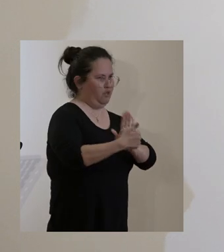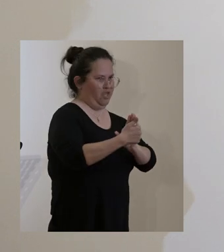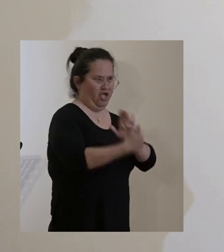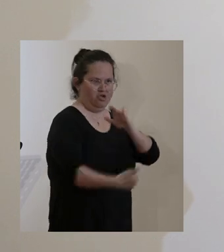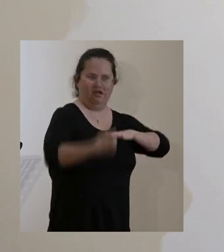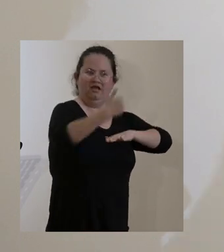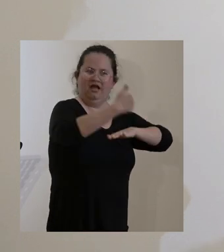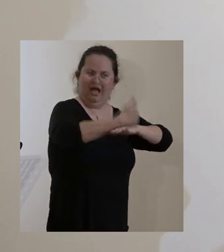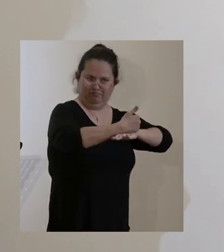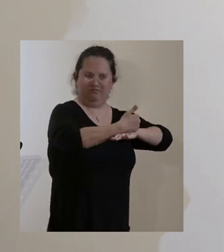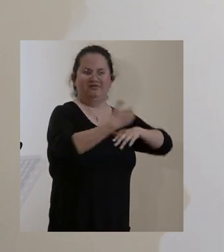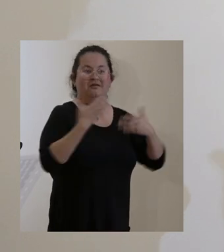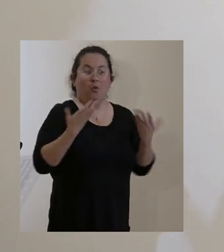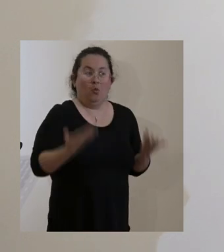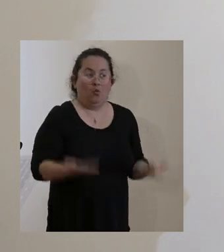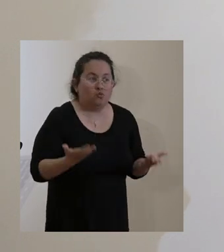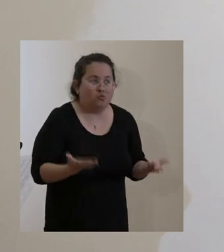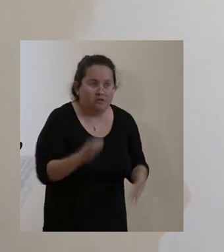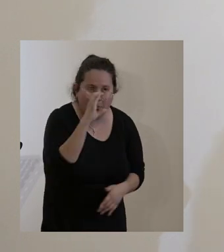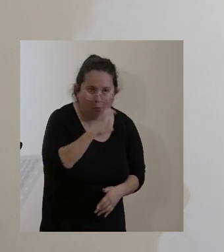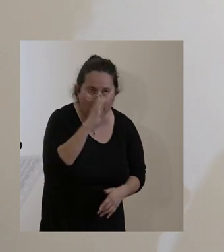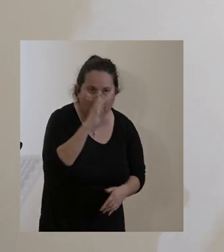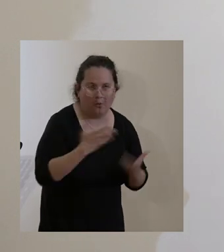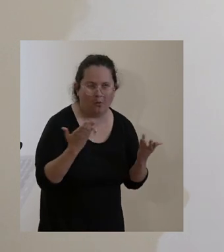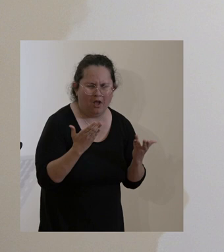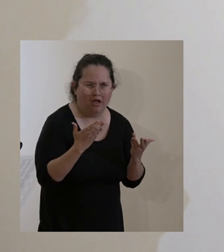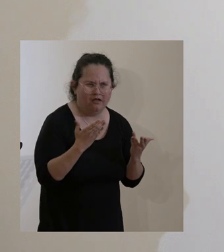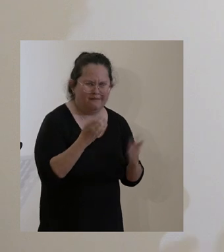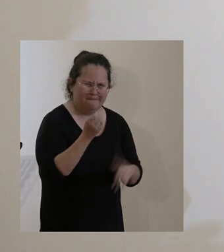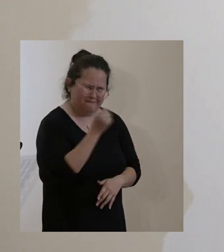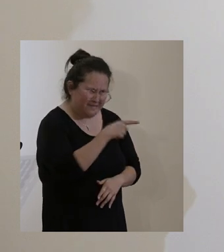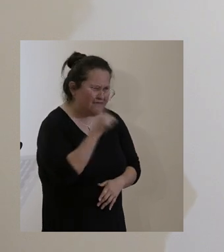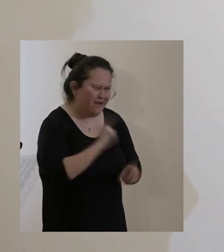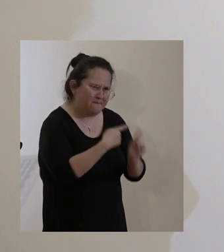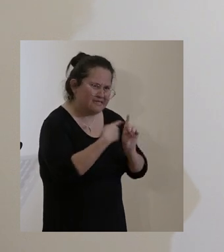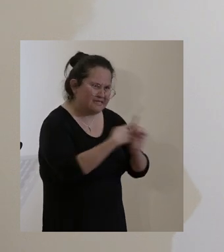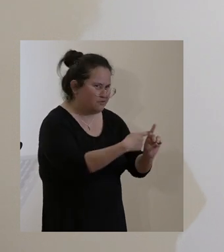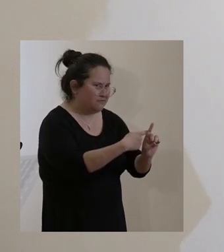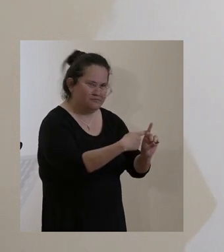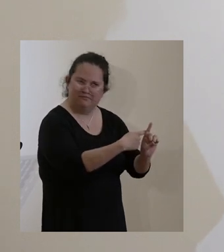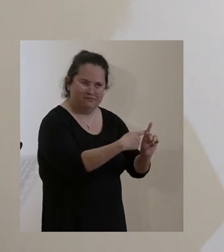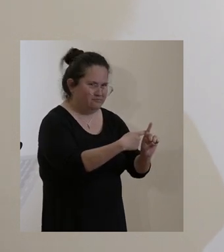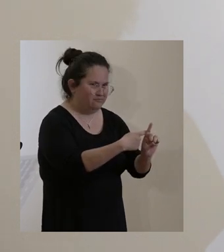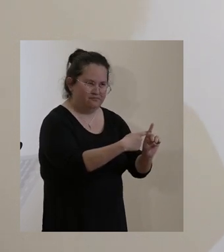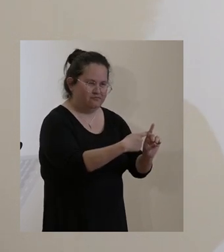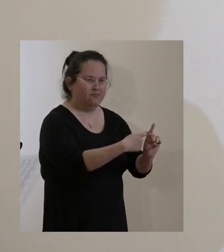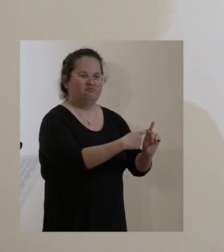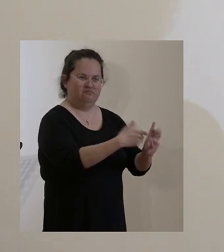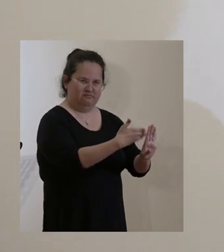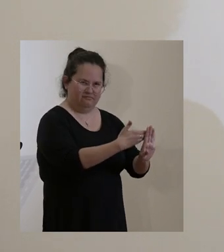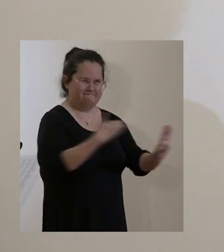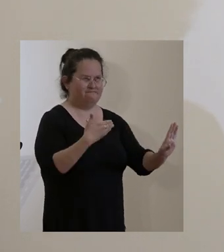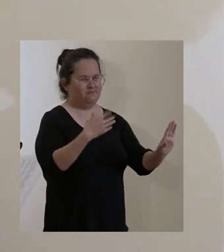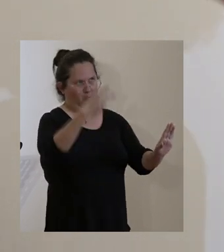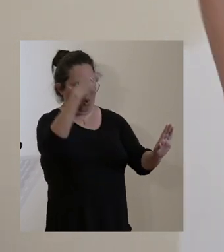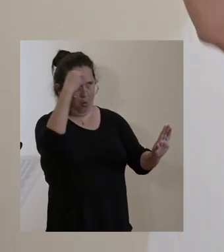qui nous intéresse, nous, aujourd'hui, eh bien, ce n'est pas elle, justement. C'est d'abord de comprendre que ce tableau est un